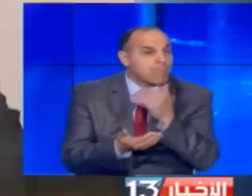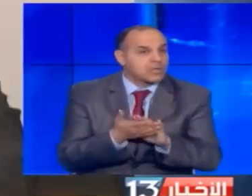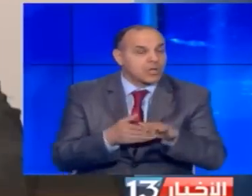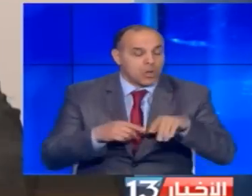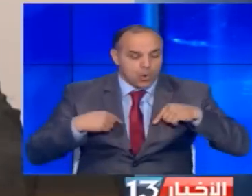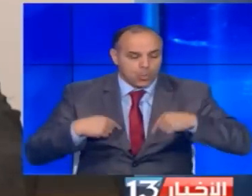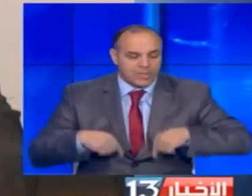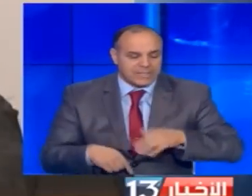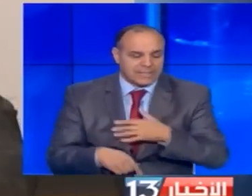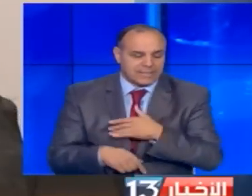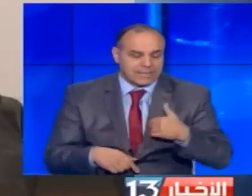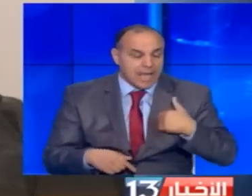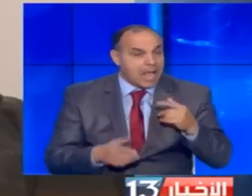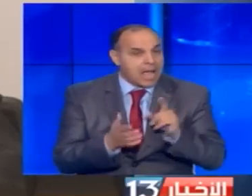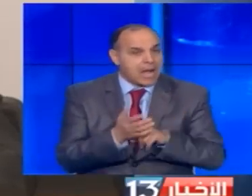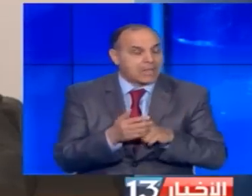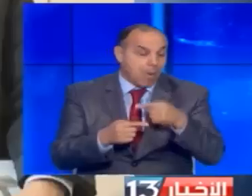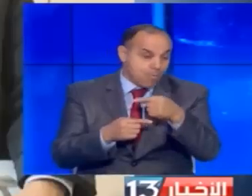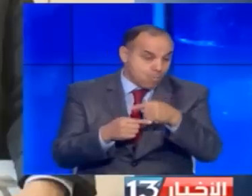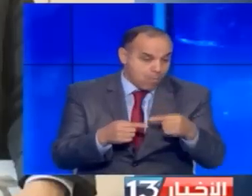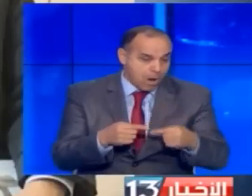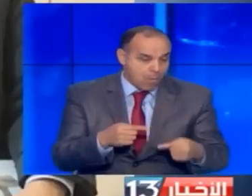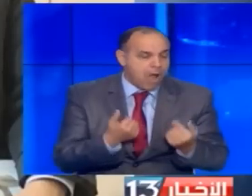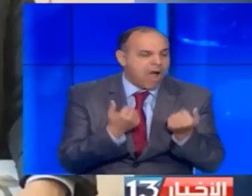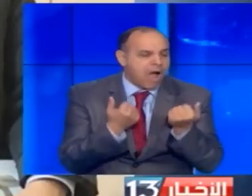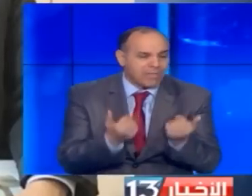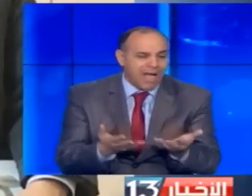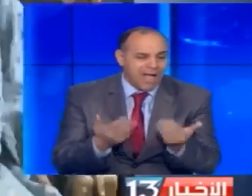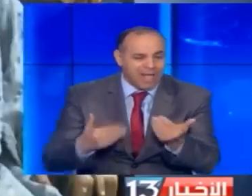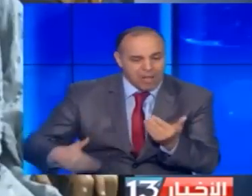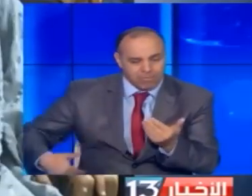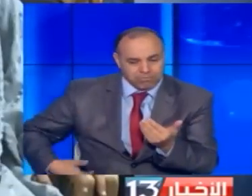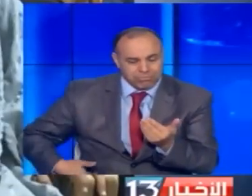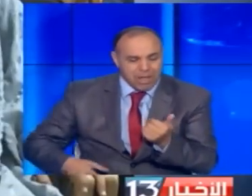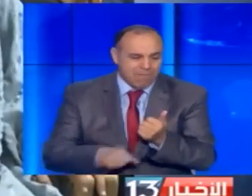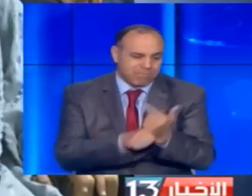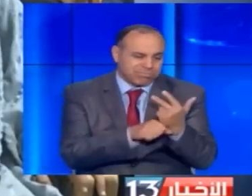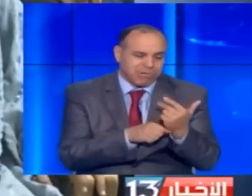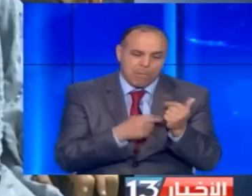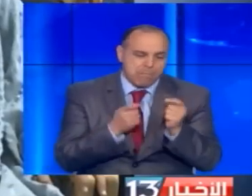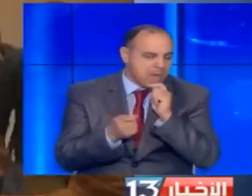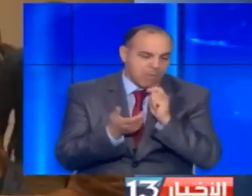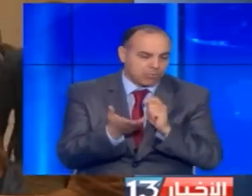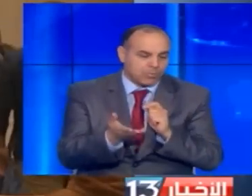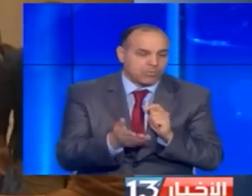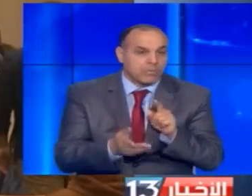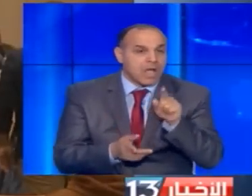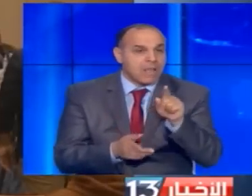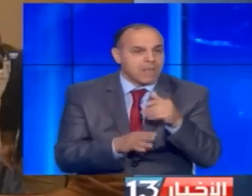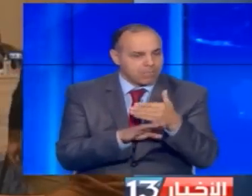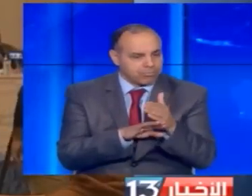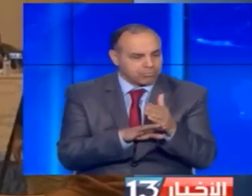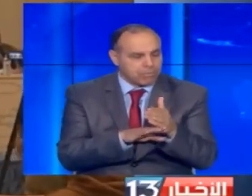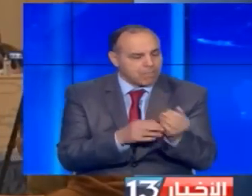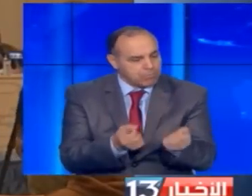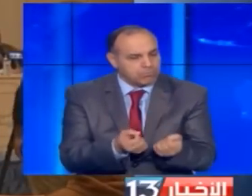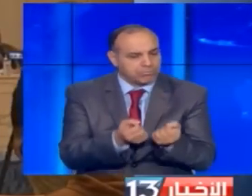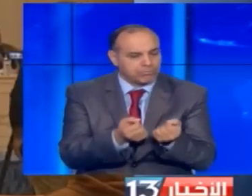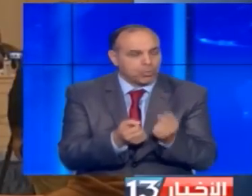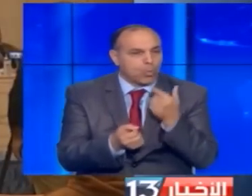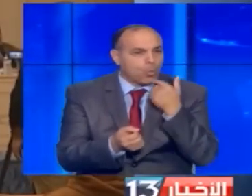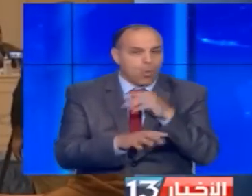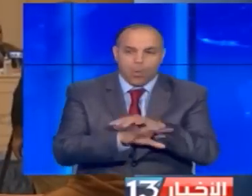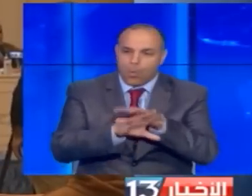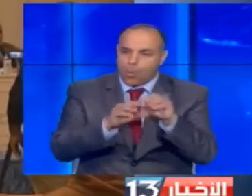وزير الصحة أن النقص الحاصل في التبرع بالأعضاء في السنوات الأخيرة سيتم تداركه بتسخير